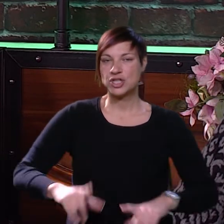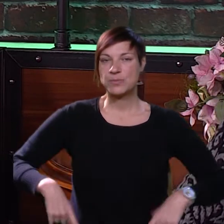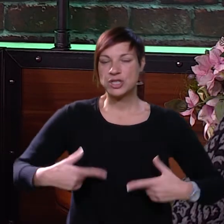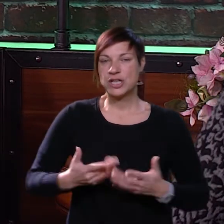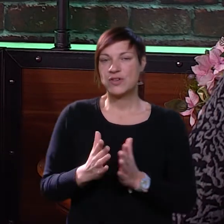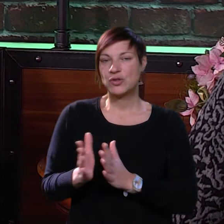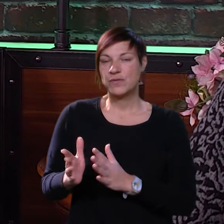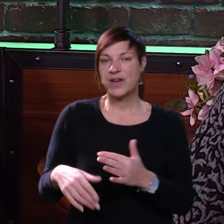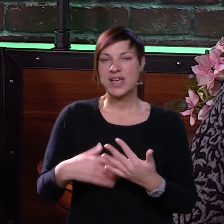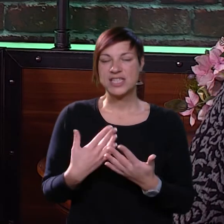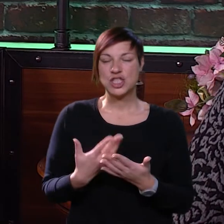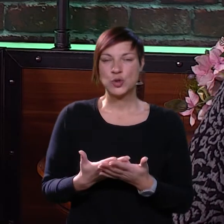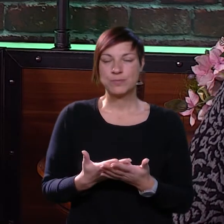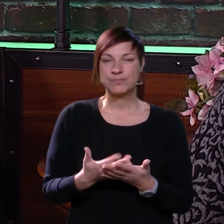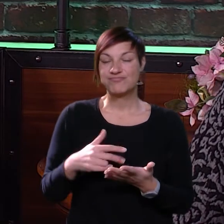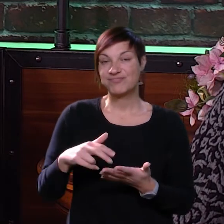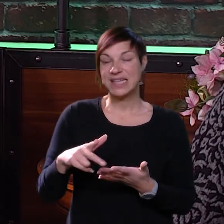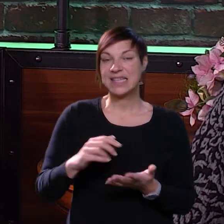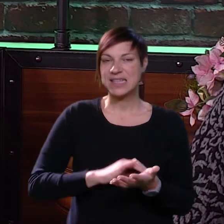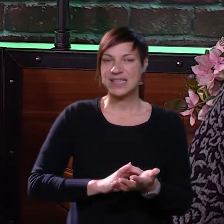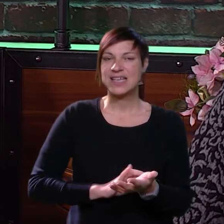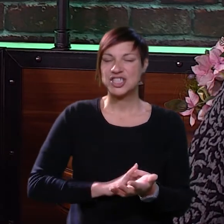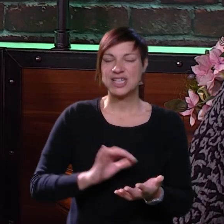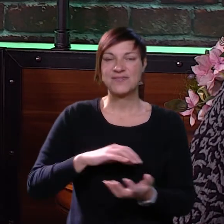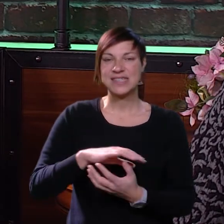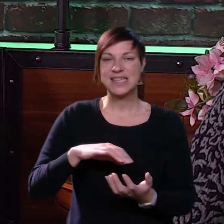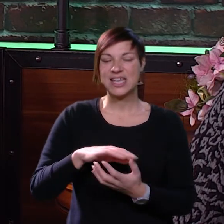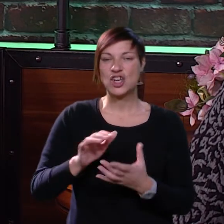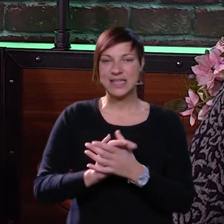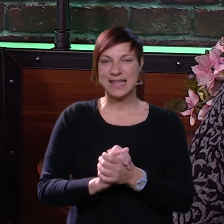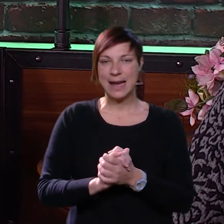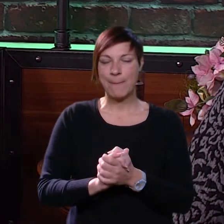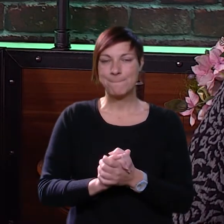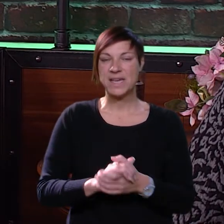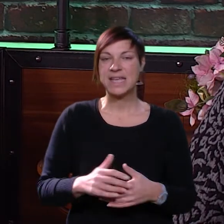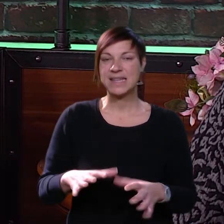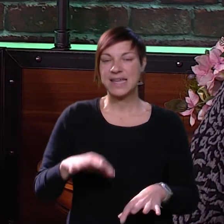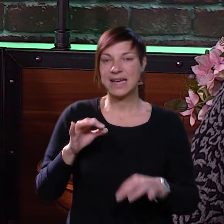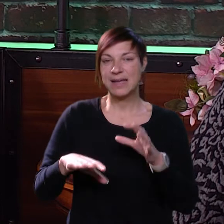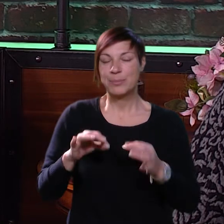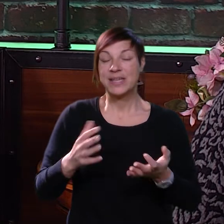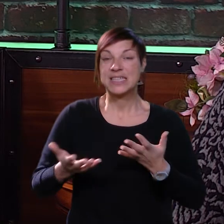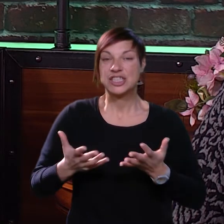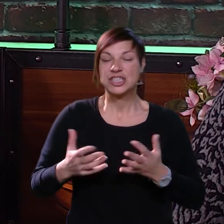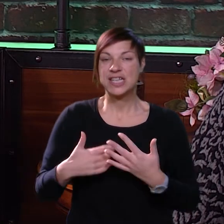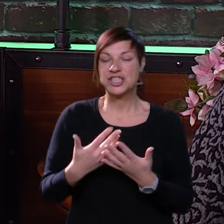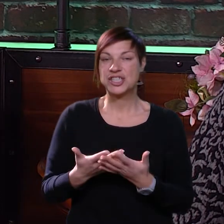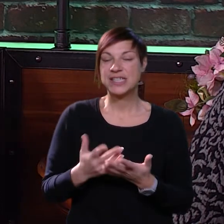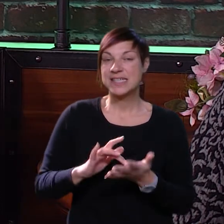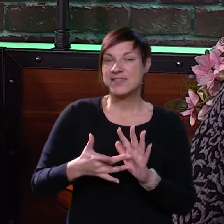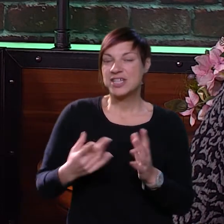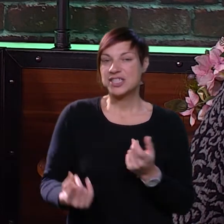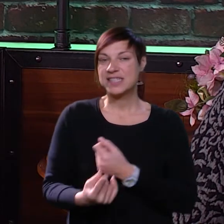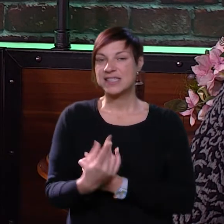tu, ja mislim, životnu fazu, kad nam je ono ide ti na živce i roditelji i prijatelji i biraš nešto i nešto